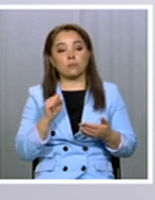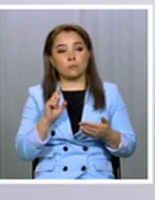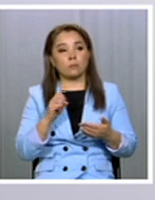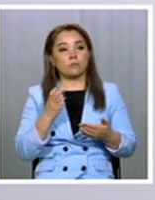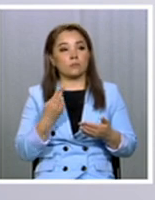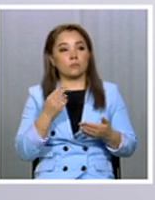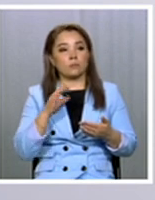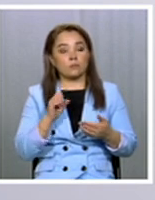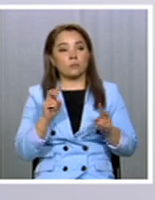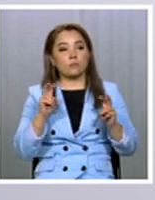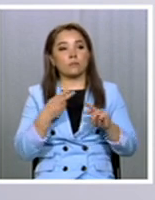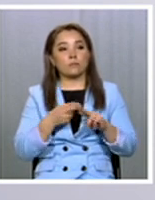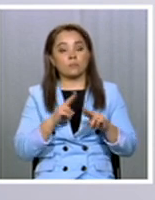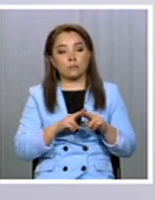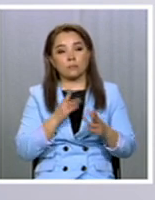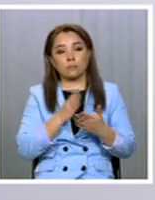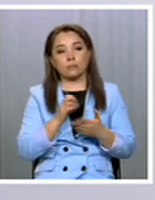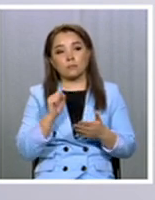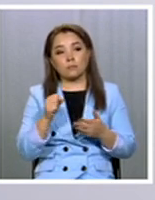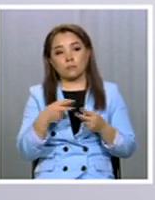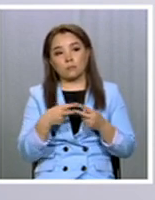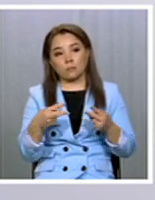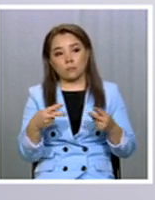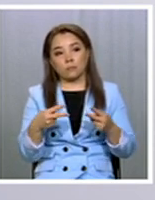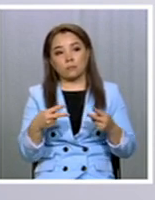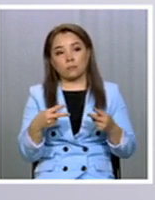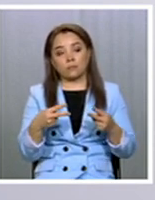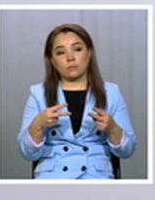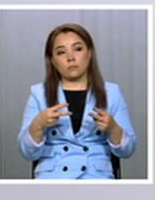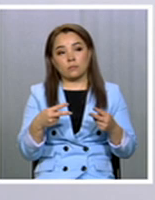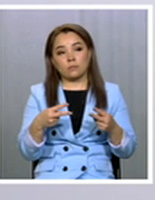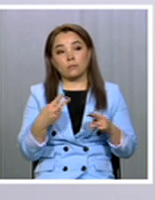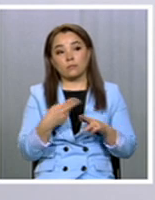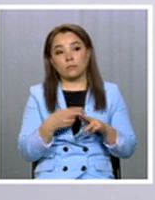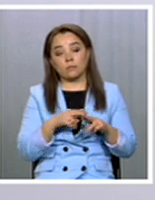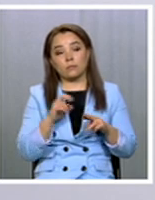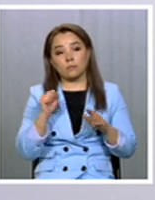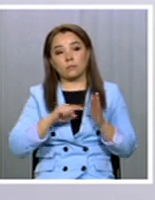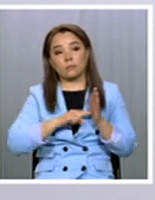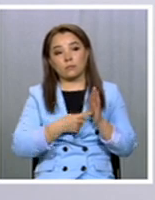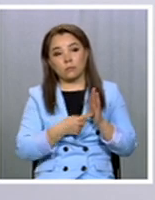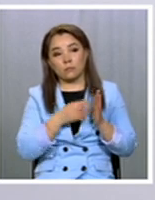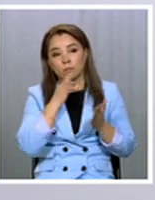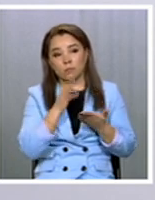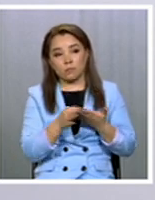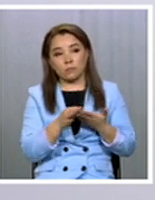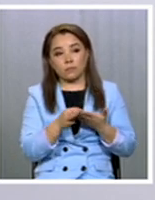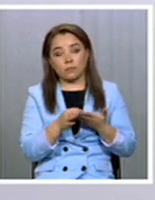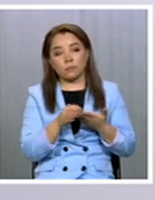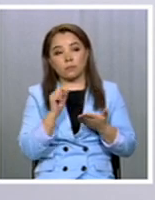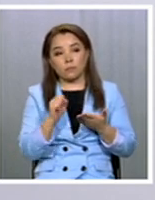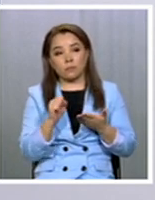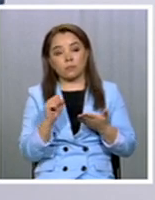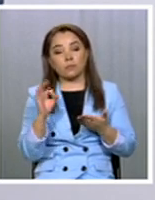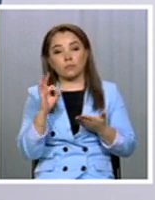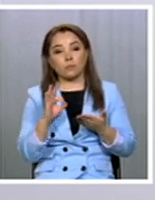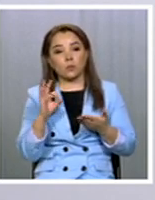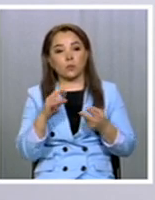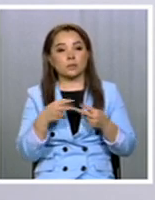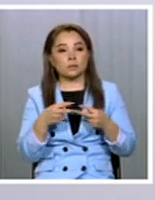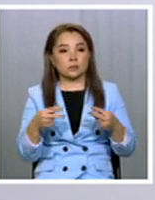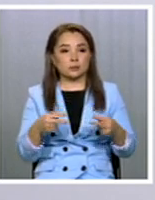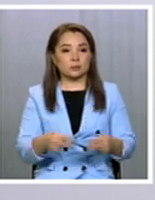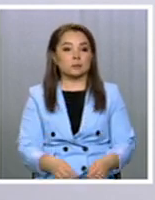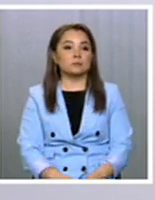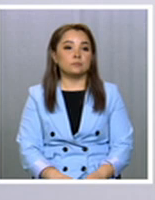бізде А-ға тең болады, демек бұл А нүктесінің координаты А-да 0-ге тең.